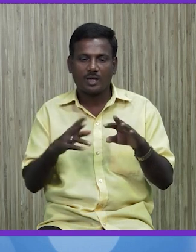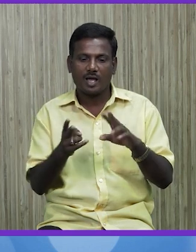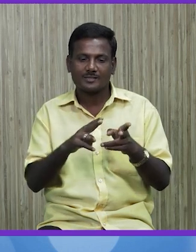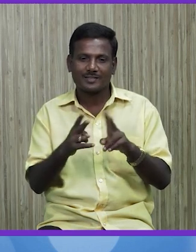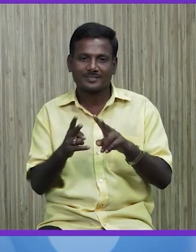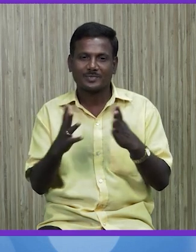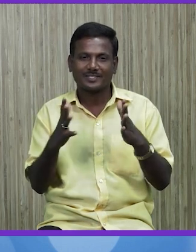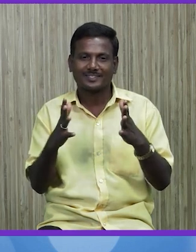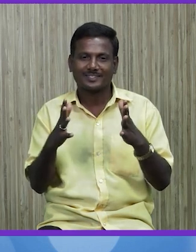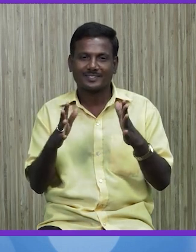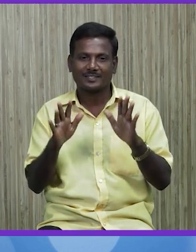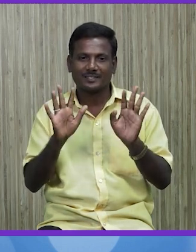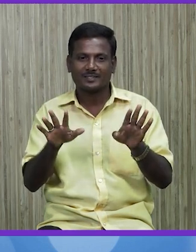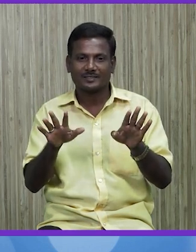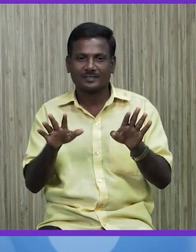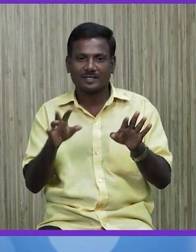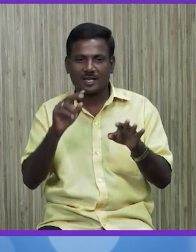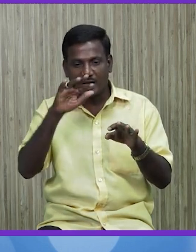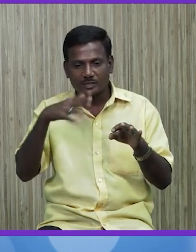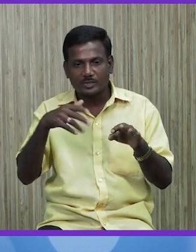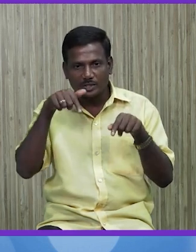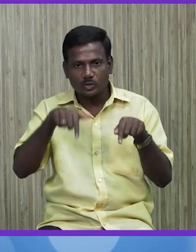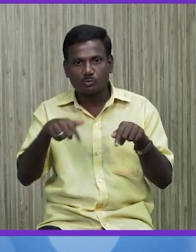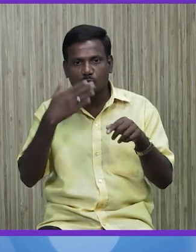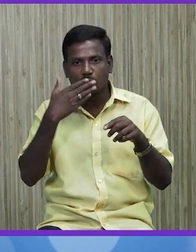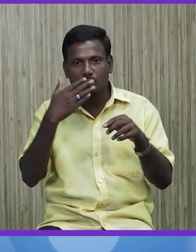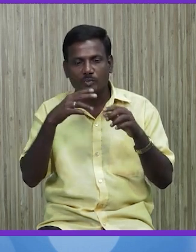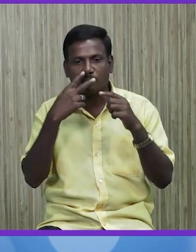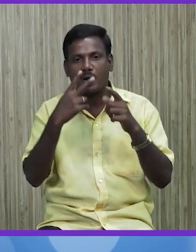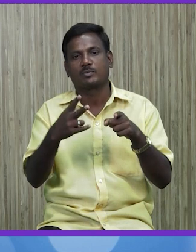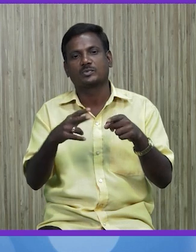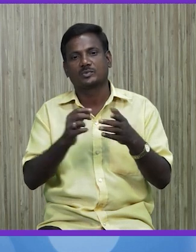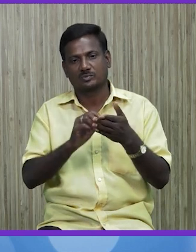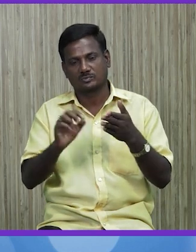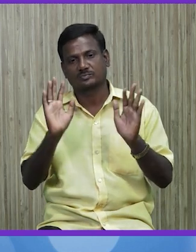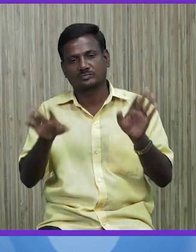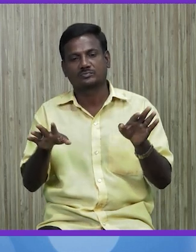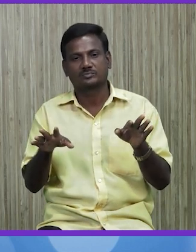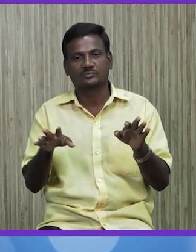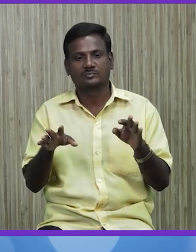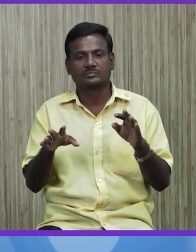பLAUSEையாமல் இருந்தத consigoso? நாம் புறிப்படுத்துக் கொள்மோ.